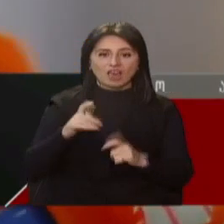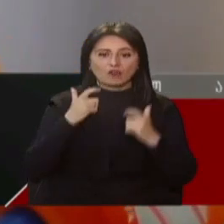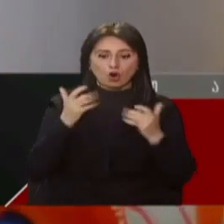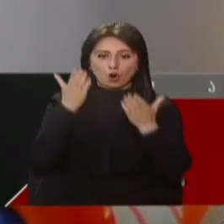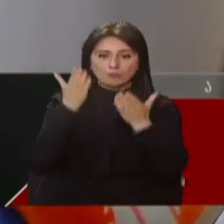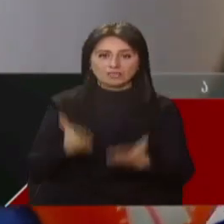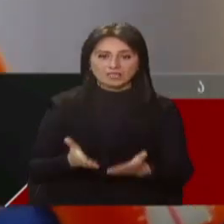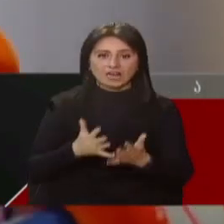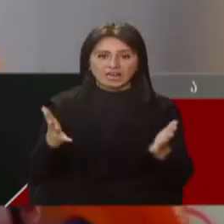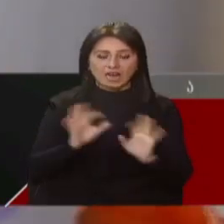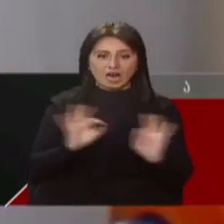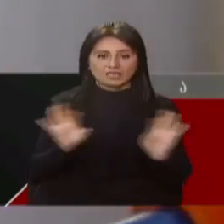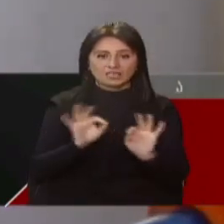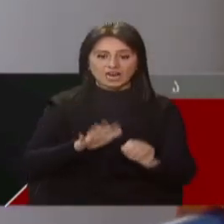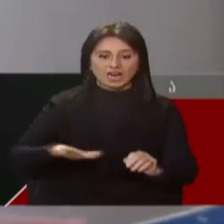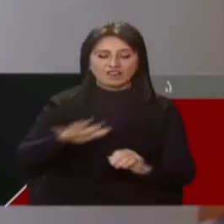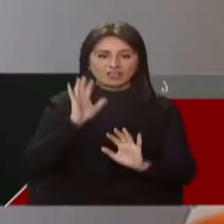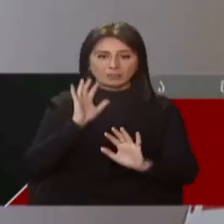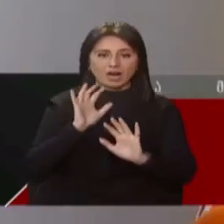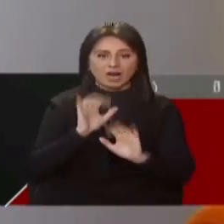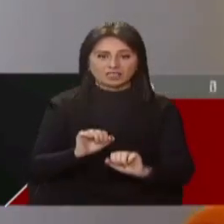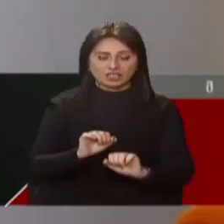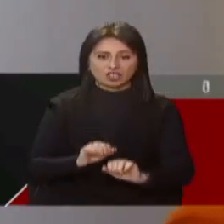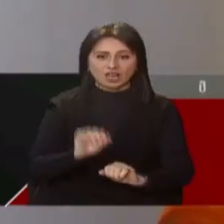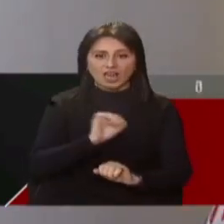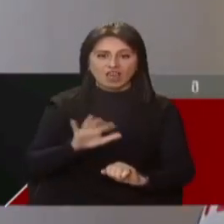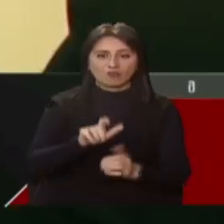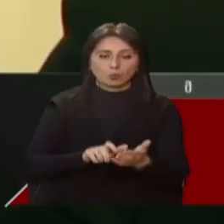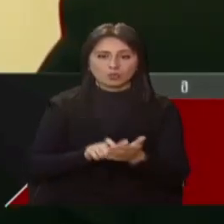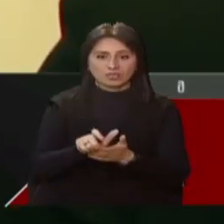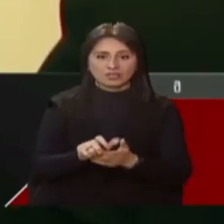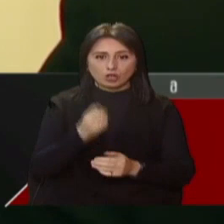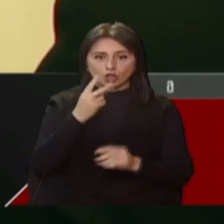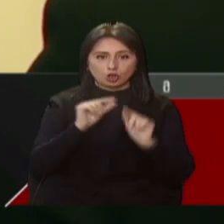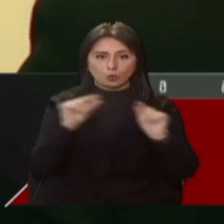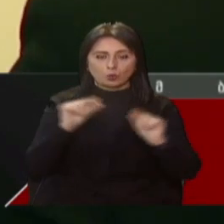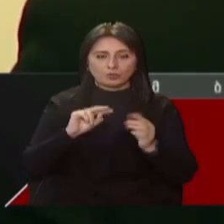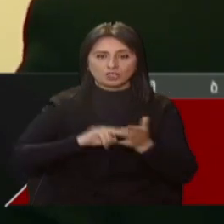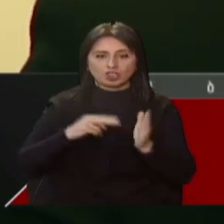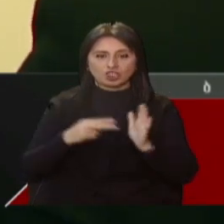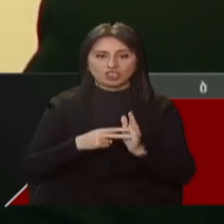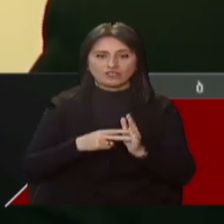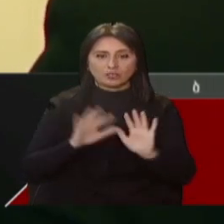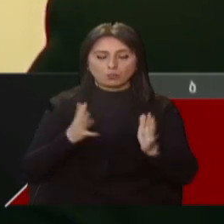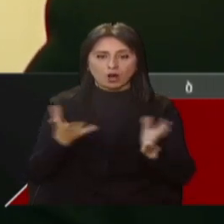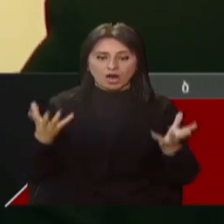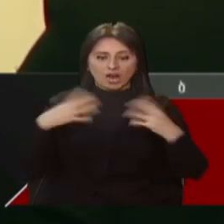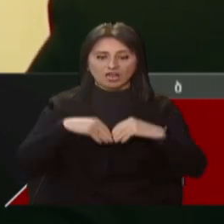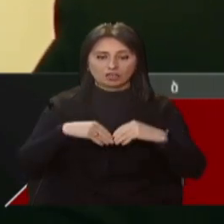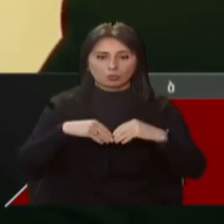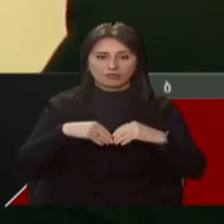ევროკომისარს, რომელიც ღიად აცხადებს ქვეყნის მხარდაჭერას ევროპულ გზაზე. 12 პუნქტიანი გეგმის შესრულება მოხდეს